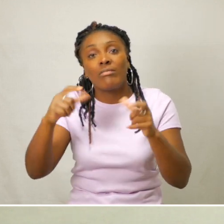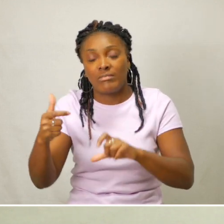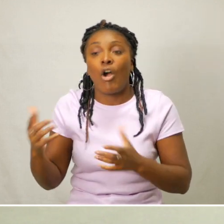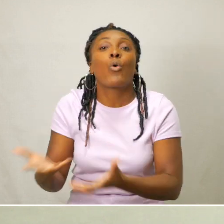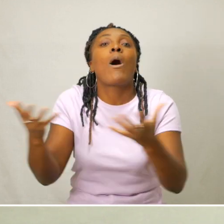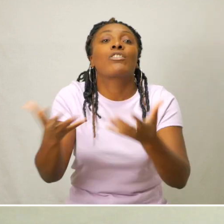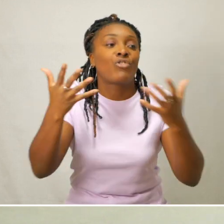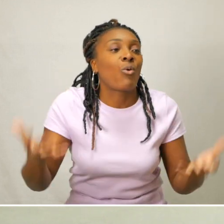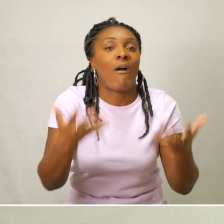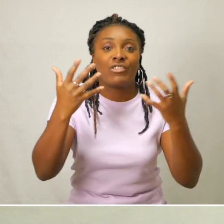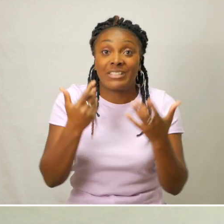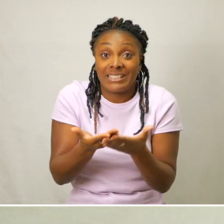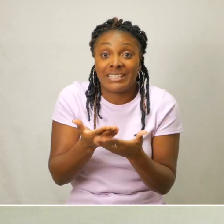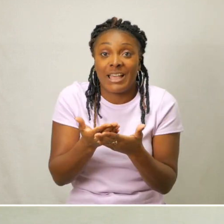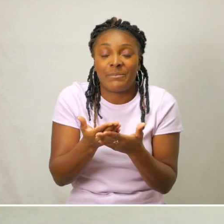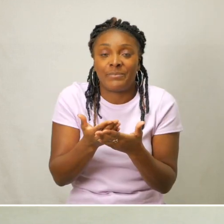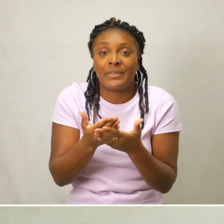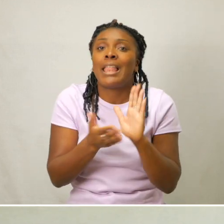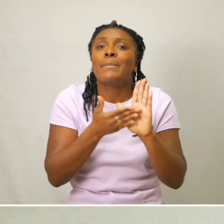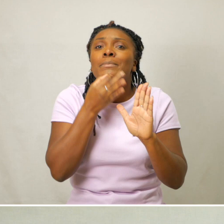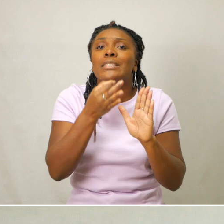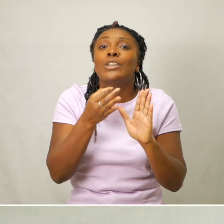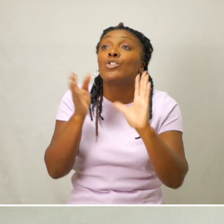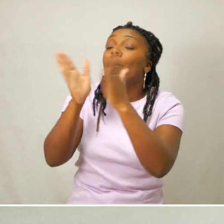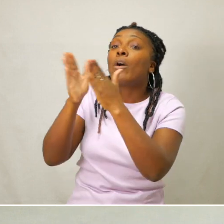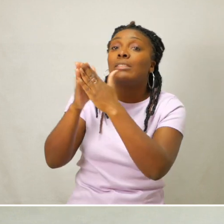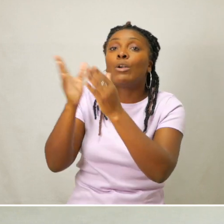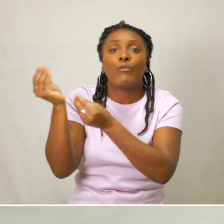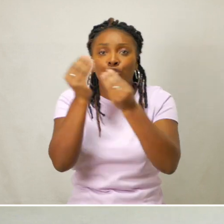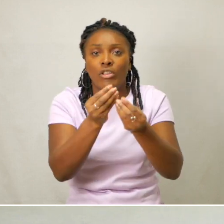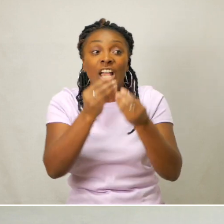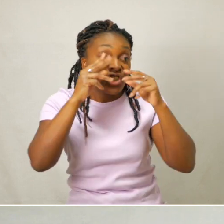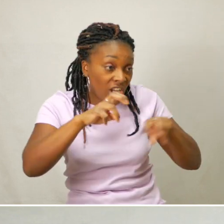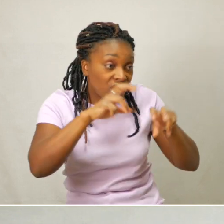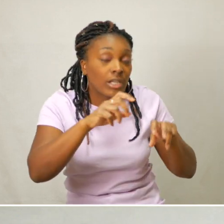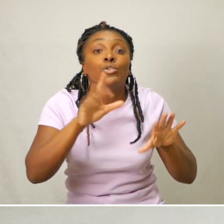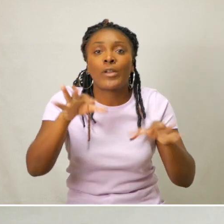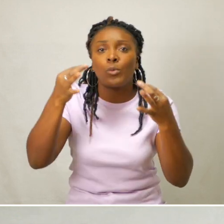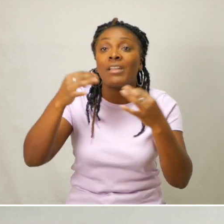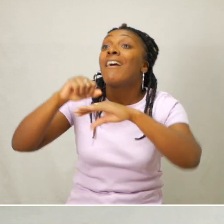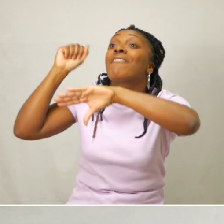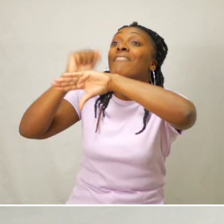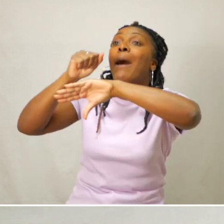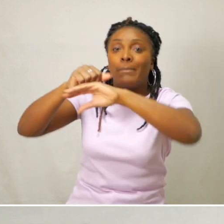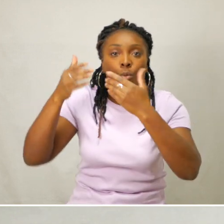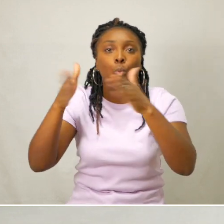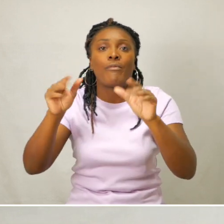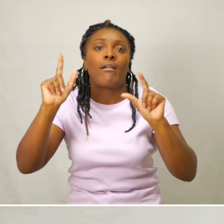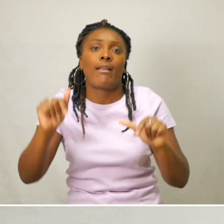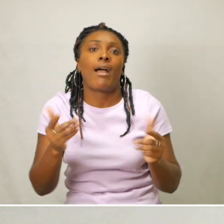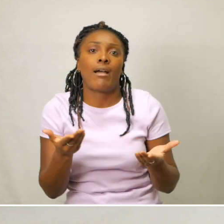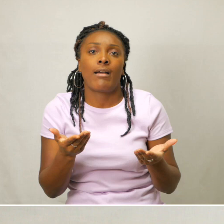dit « Demandez et l'on vous donnera, cherchez, vous trouverez, frappez et l'on vous ouvrira ». Ces